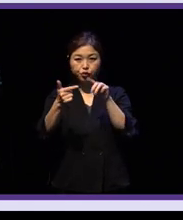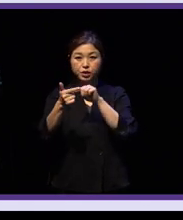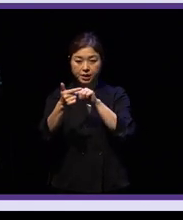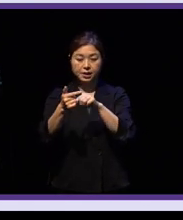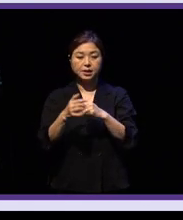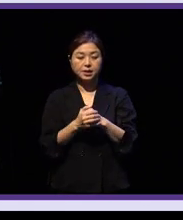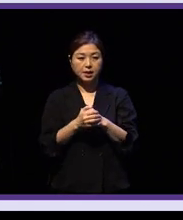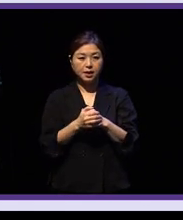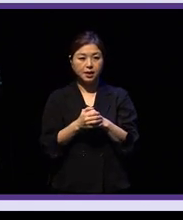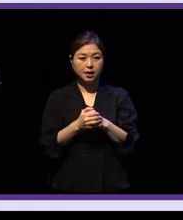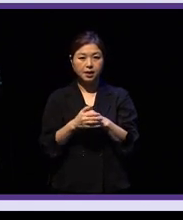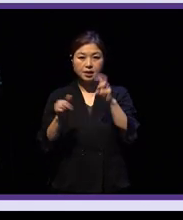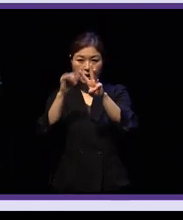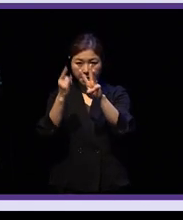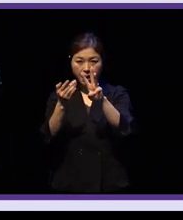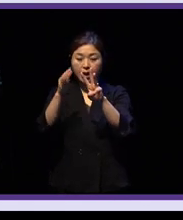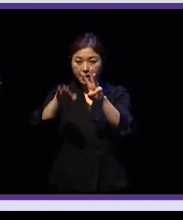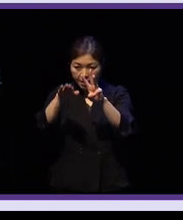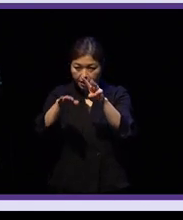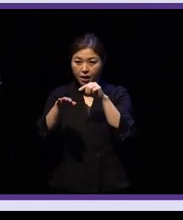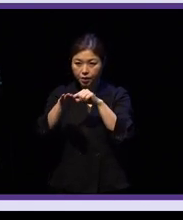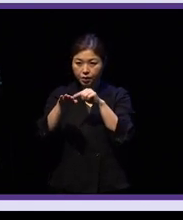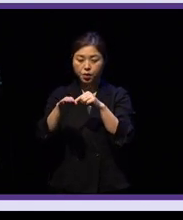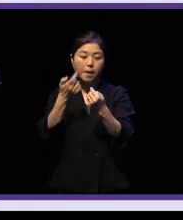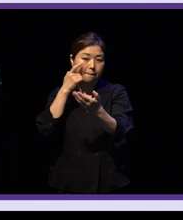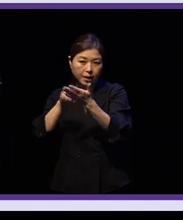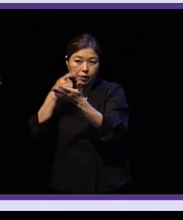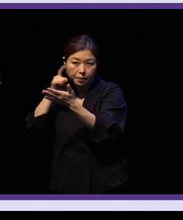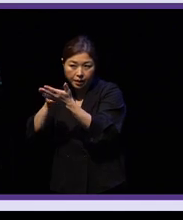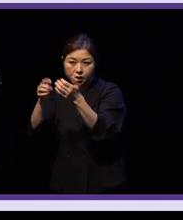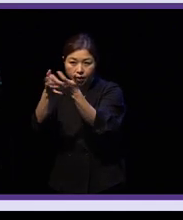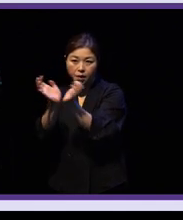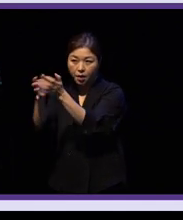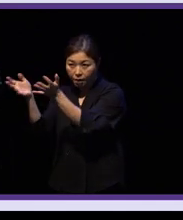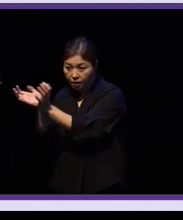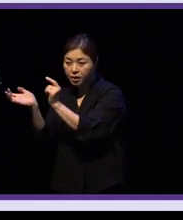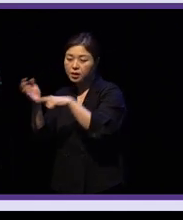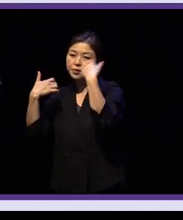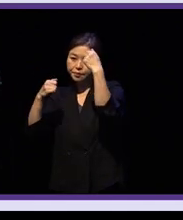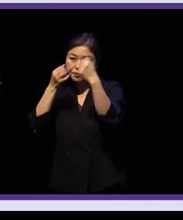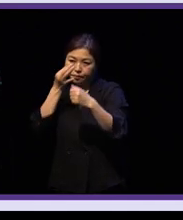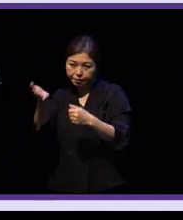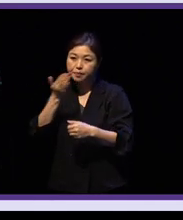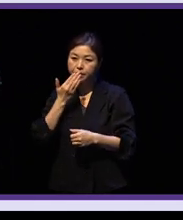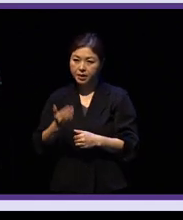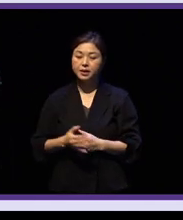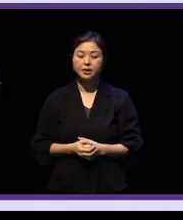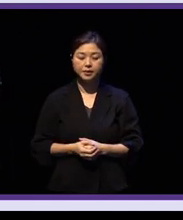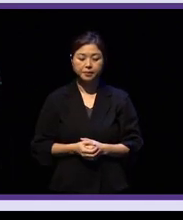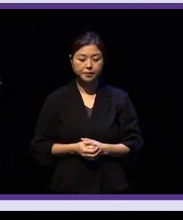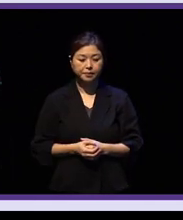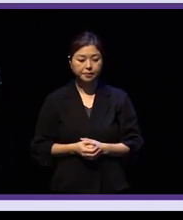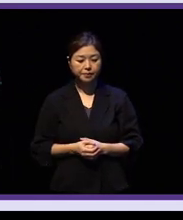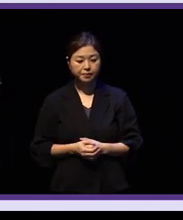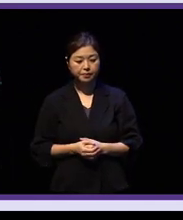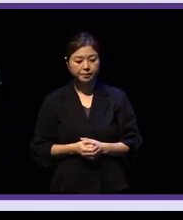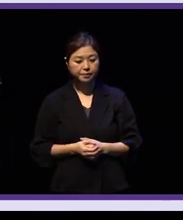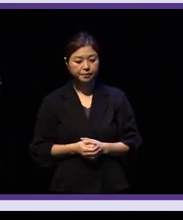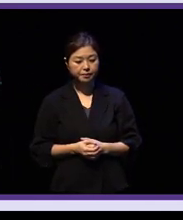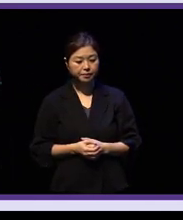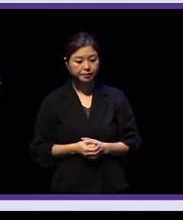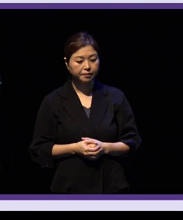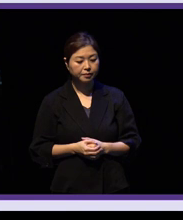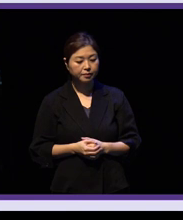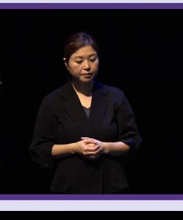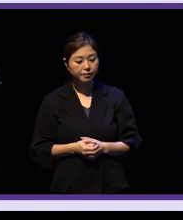3회 이내로 저희가 그 발굴 회차를 저희가 좀 자율적으로 선택할 수 있다는 점 ac로 예시를 들 수